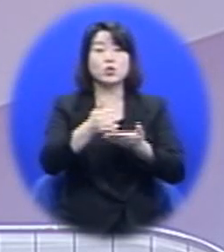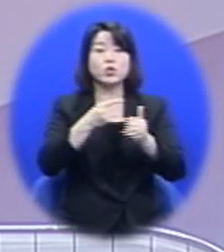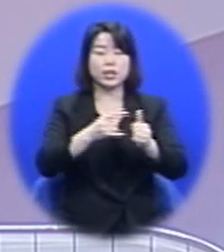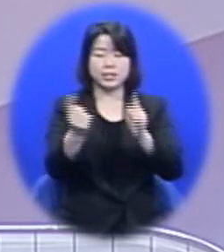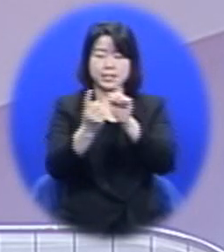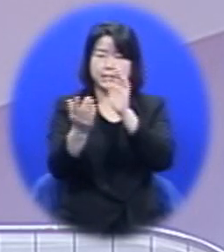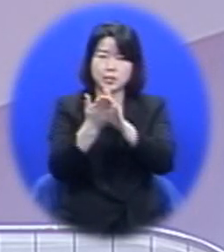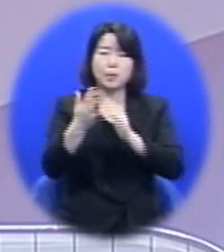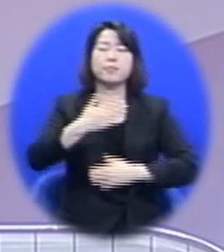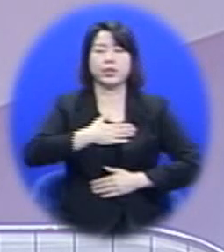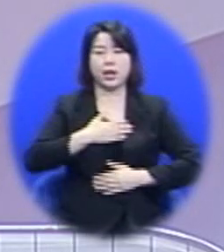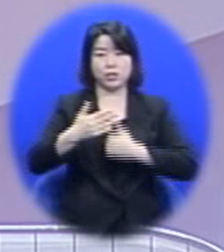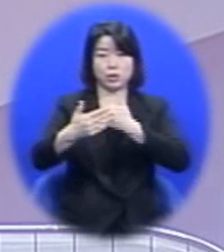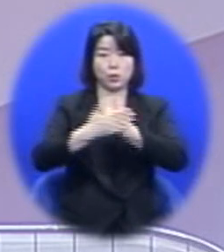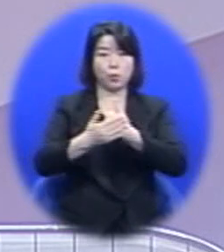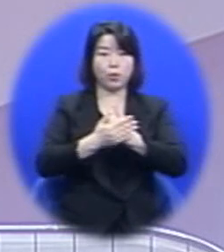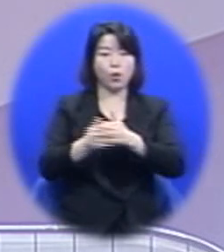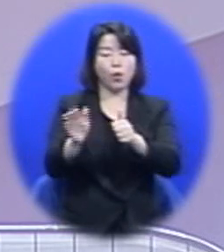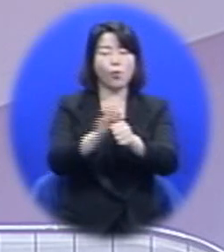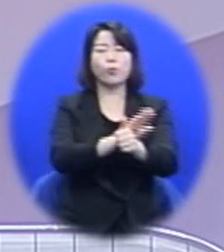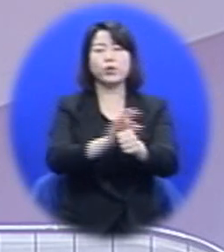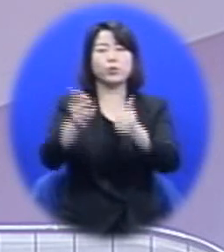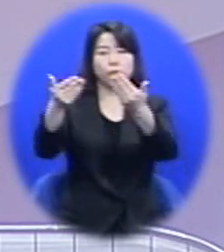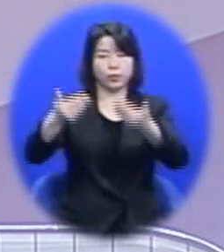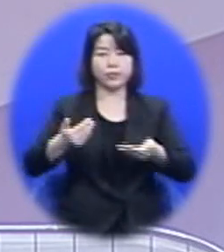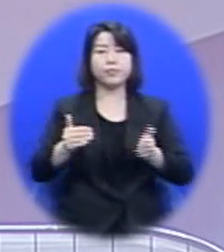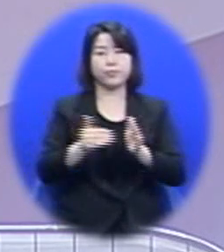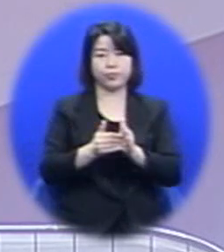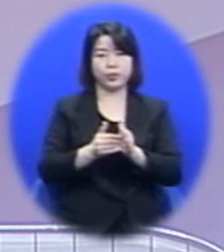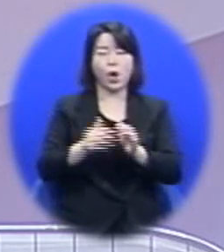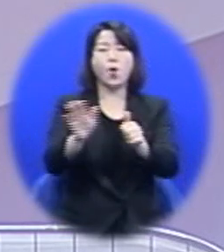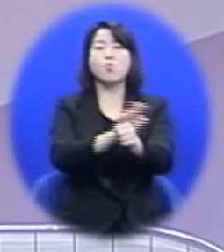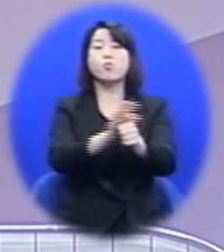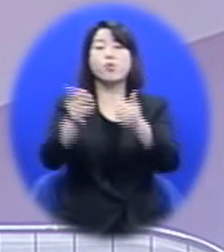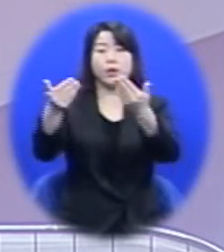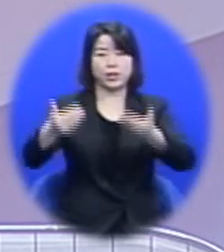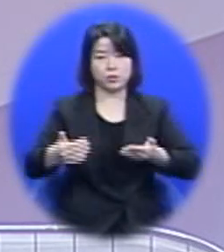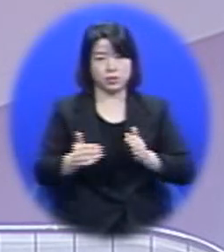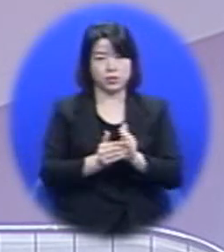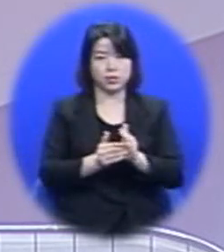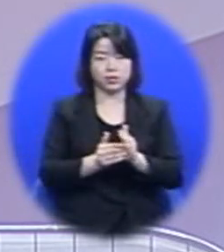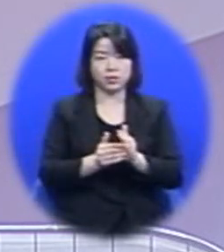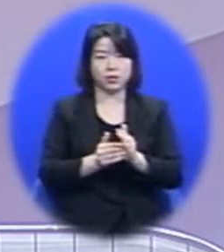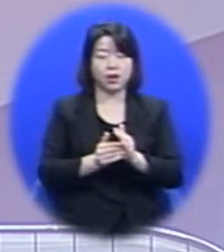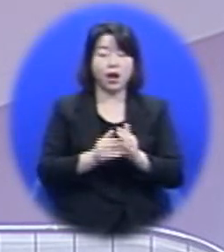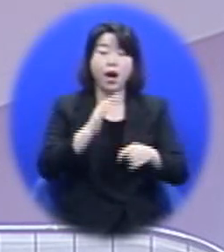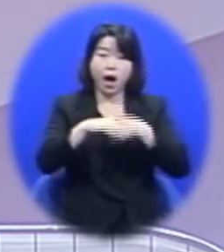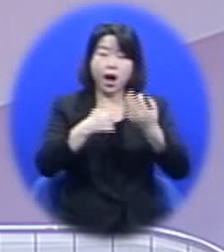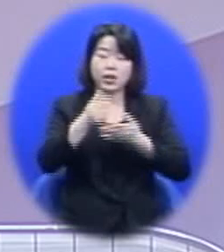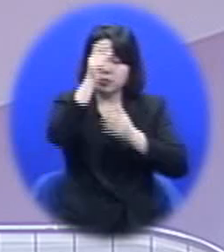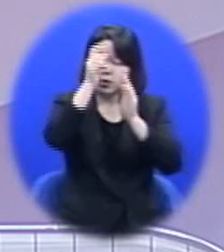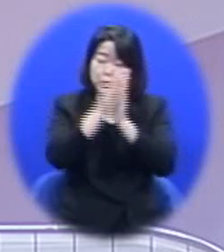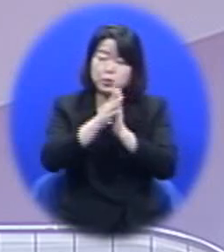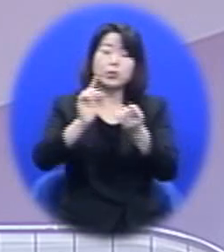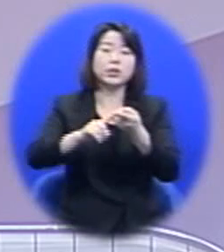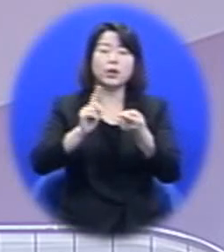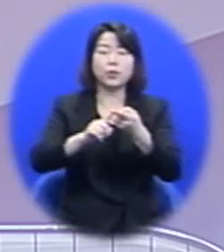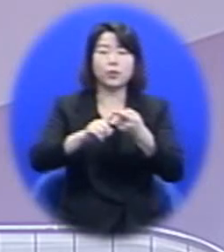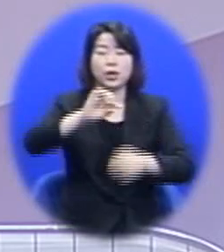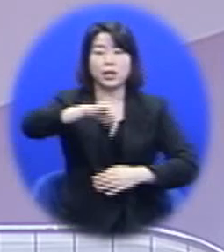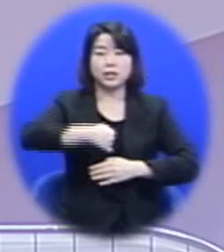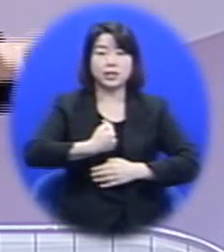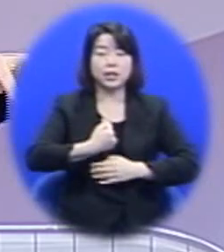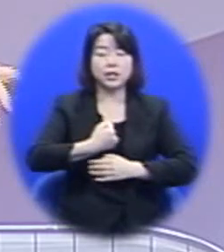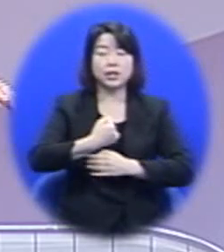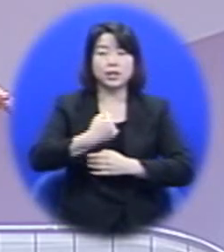친히 나를 돕고 위로하셨습니다. 위로하셨다는 거예요. 자, 하나님이 기도한 대로, 다윗이 기도한